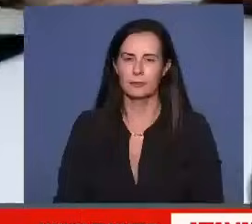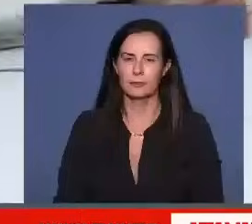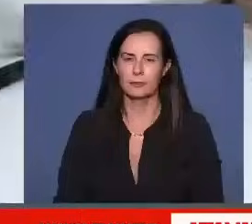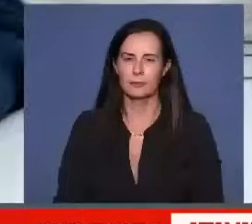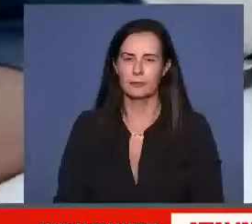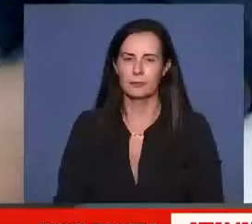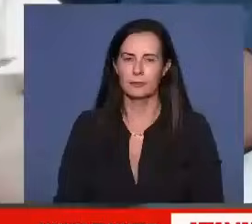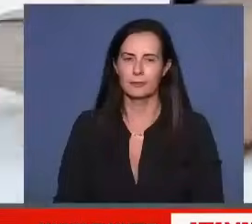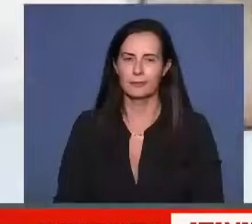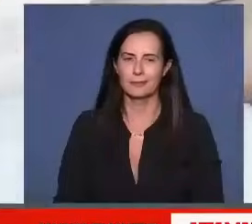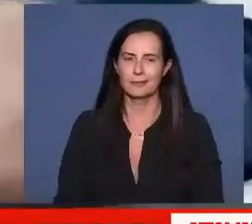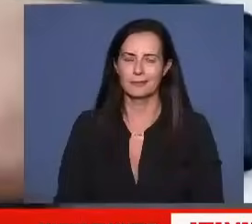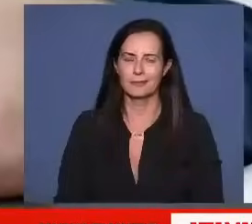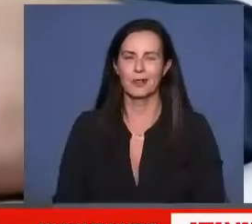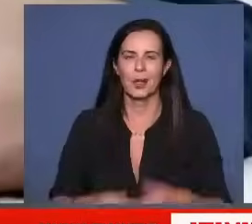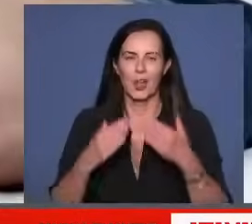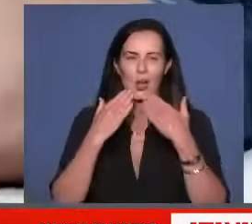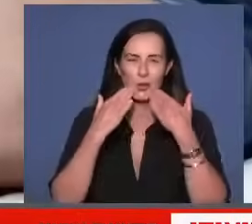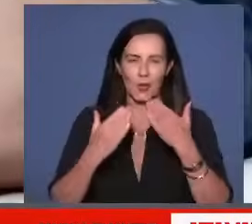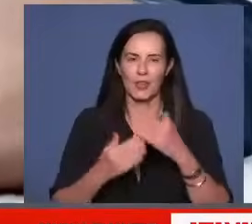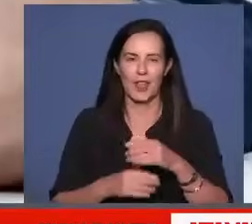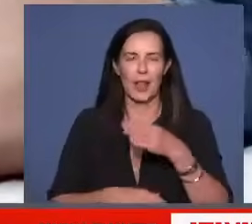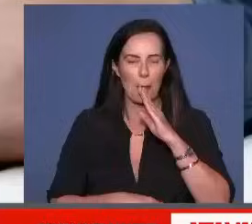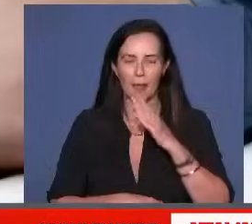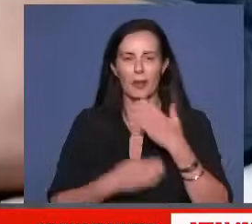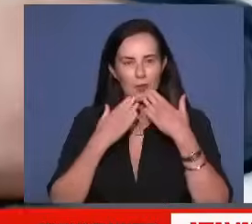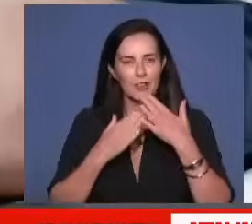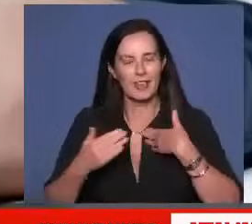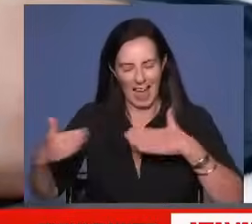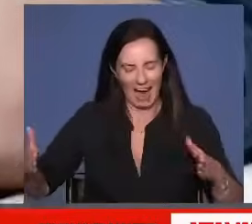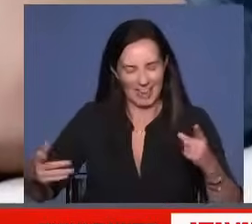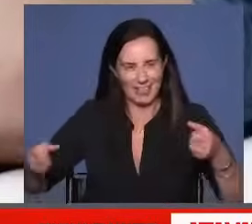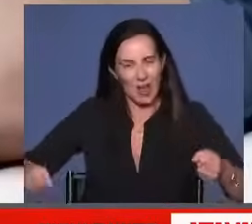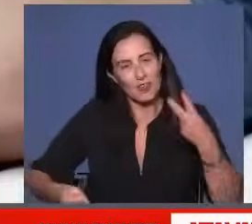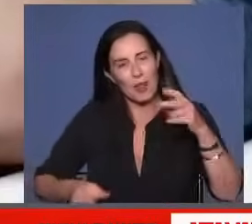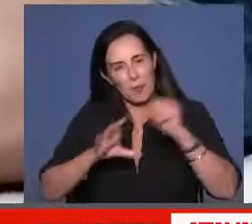תודה לגולדסטאר. אם אפשר איזה ארגז, שתיים, ככה תרומה.